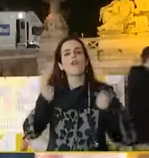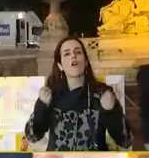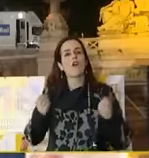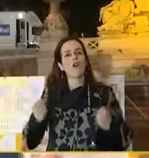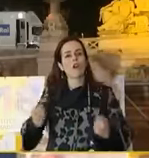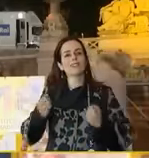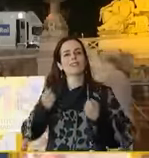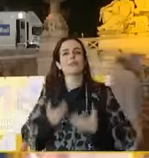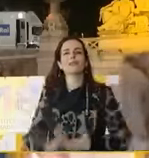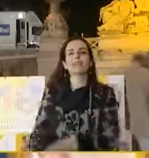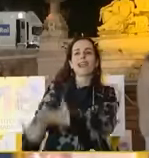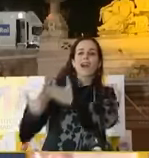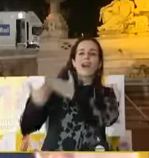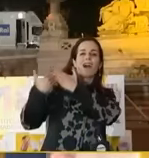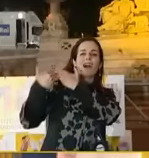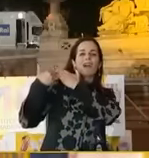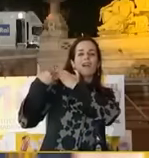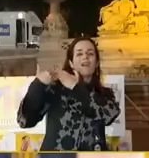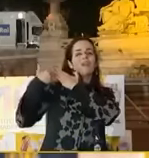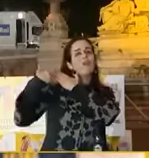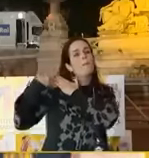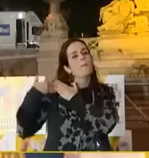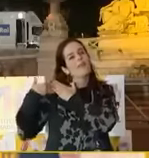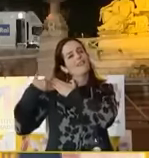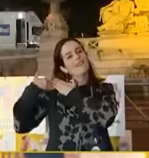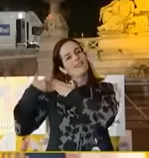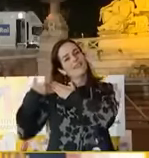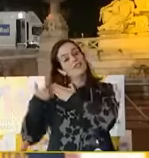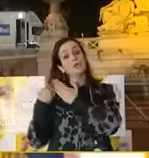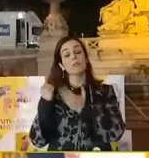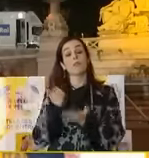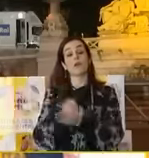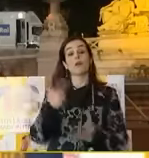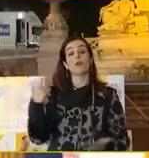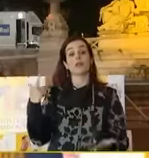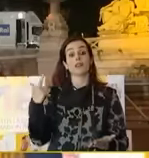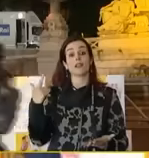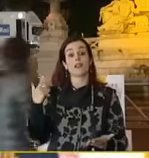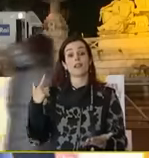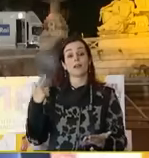carico di un peso così importante